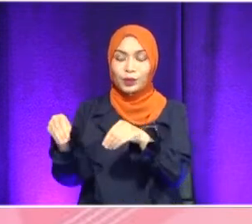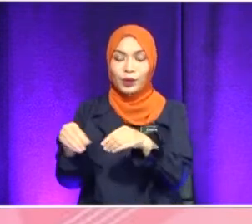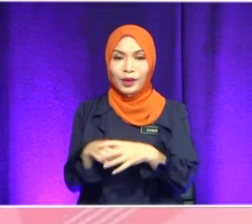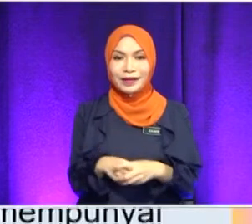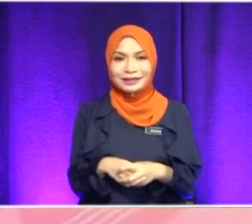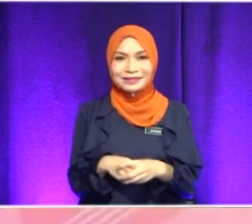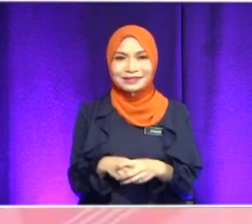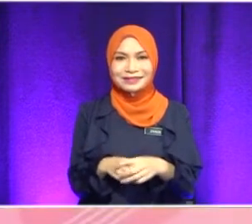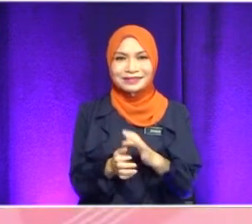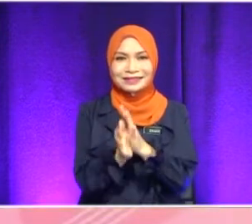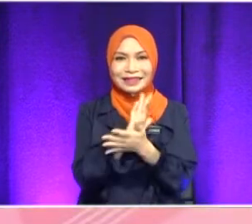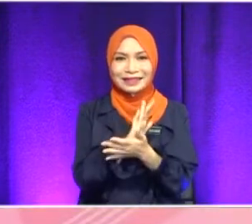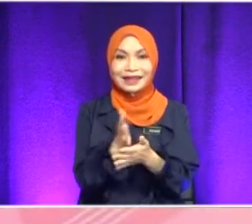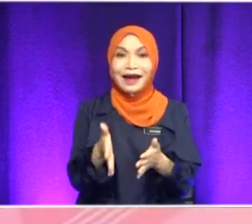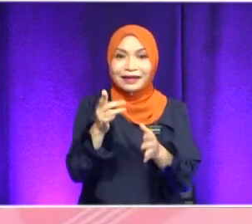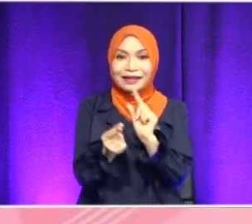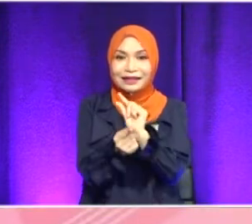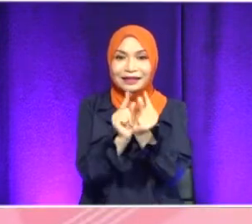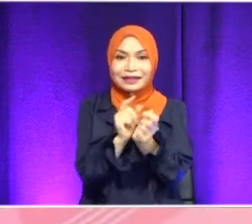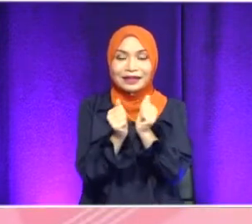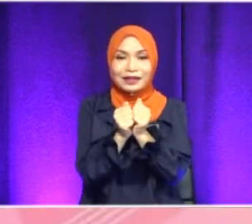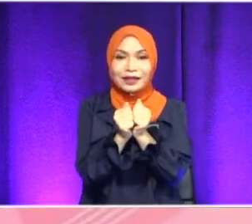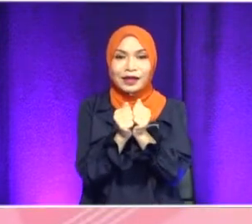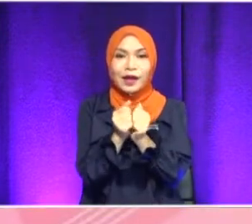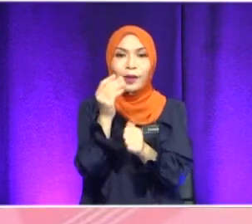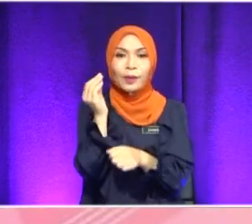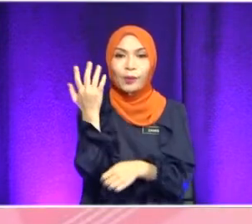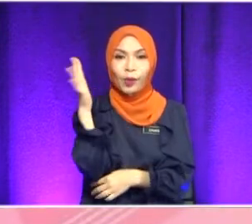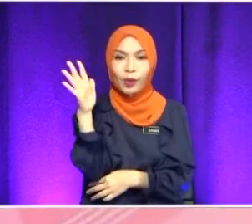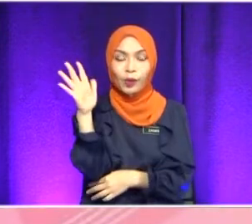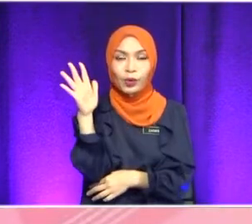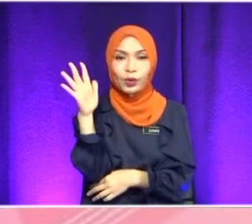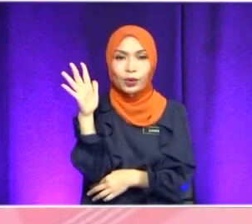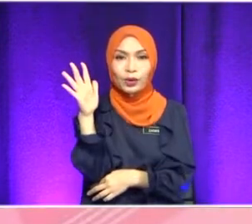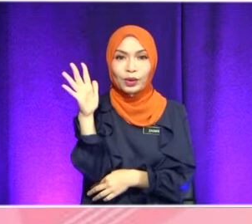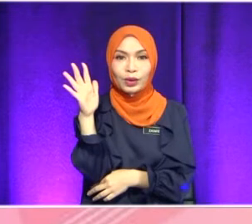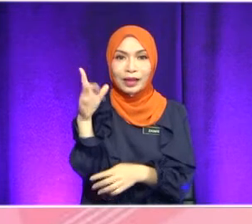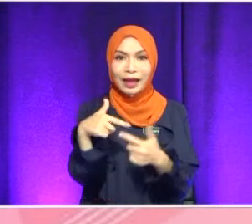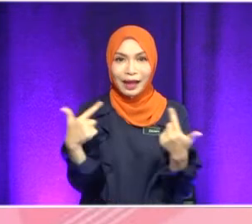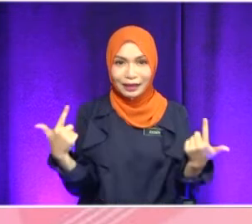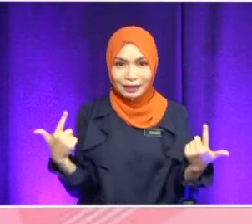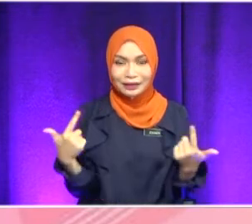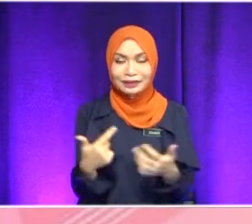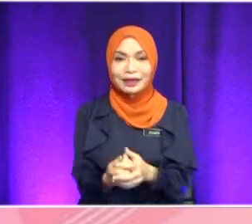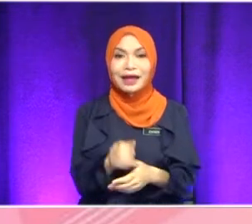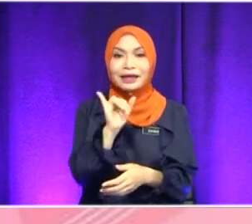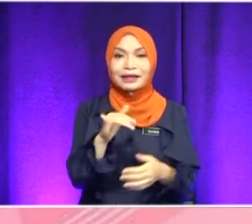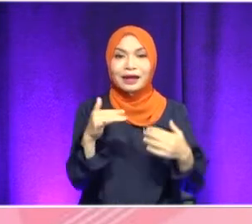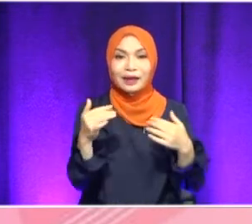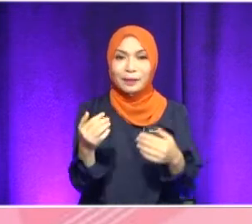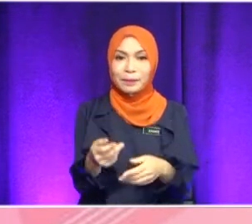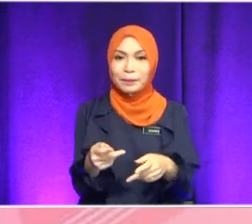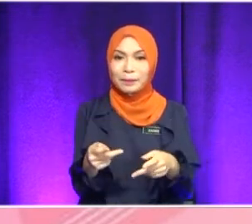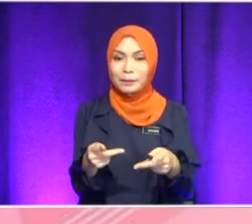tadi make akan digantikan dengan pokok yang seterusnya yaitu pokok-pokok pelukan nitrogen yang tinggi yaitu pokok